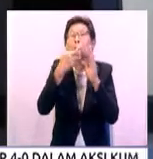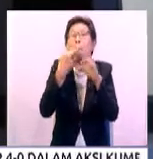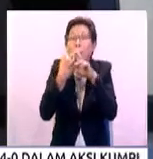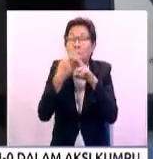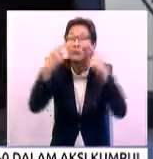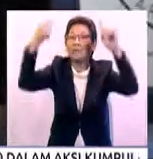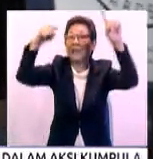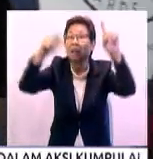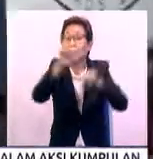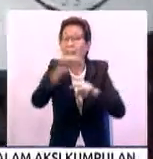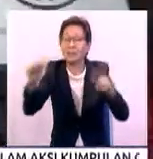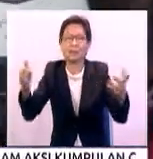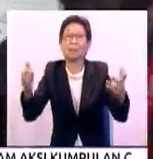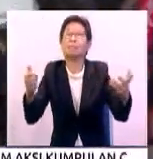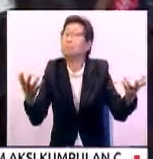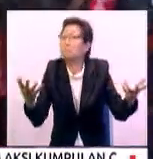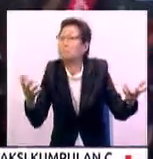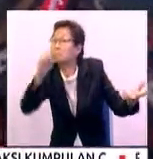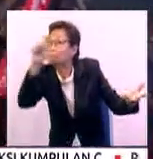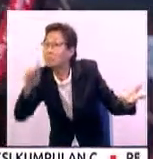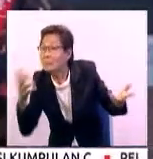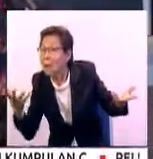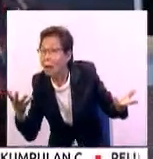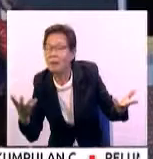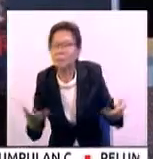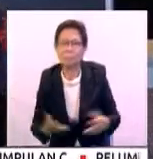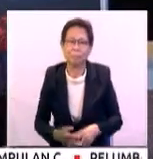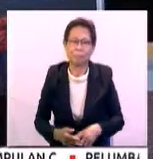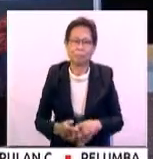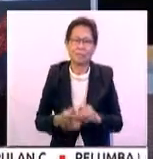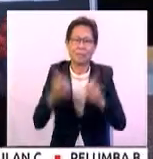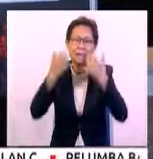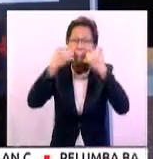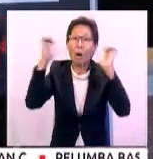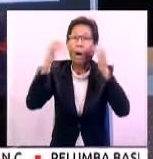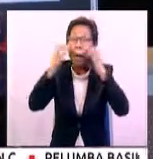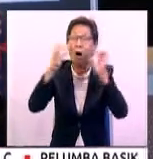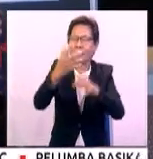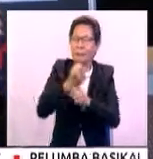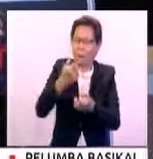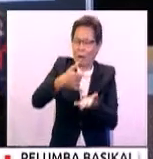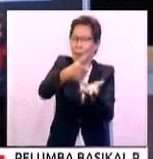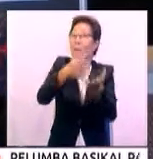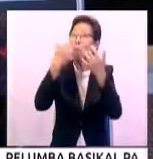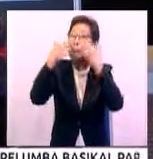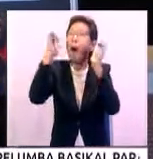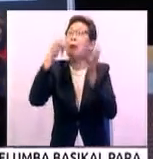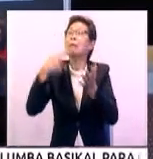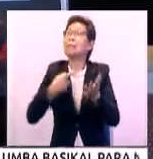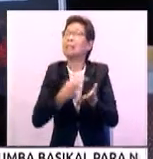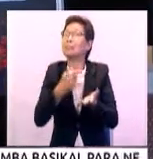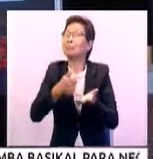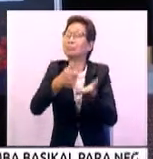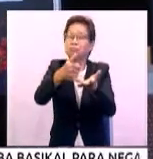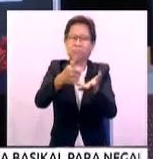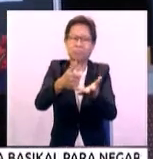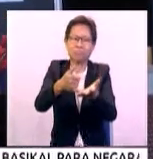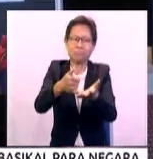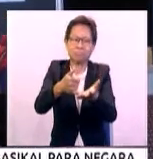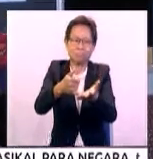kepada penonton? Kemampuan kita untuk mendapat anugerah sebegini ialah kemampuan orang-orang